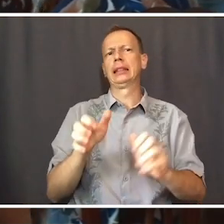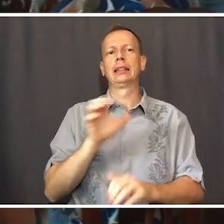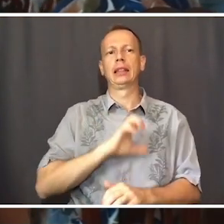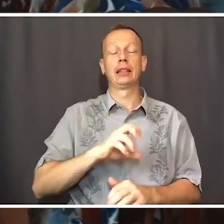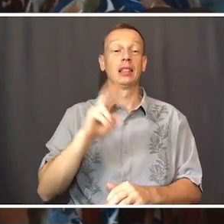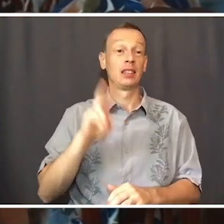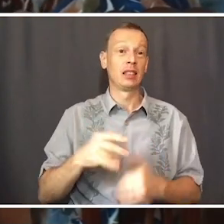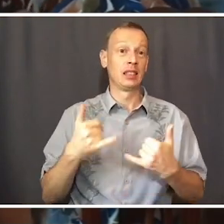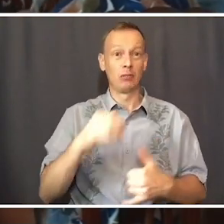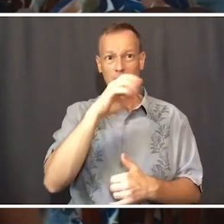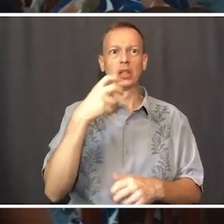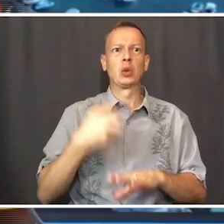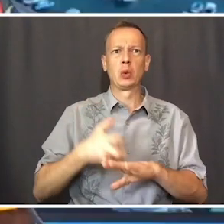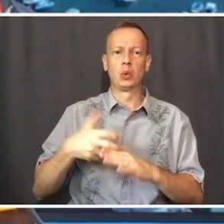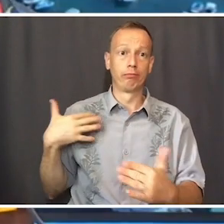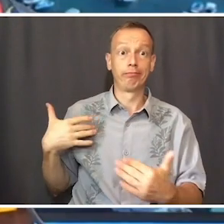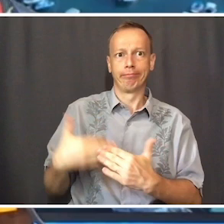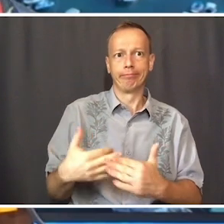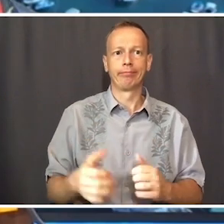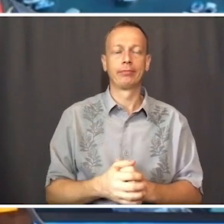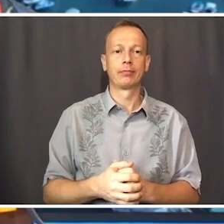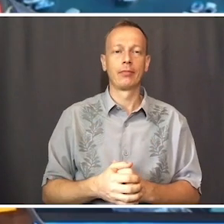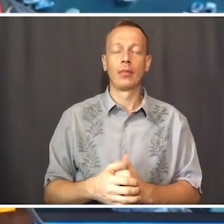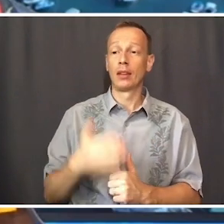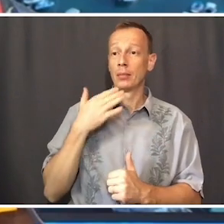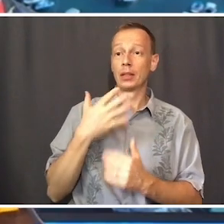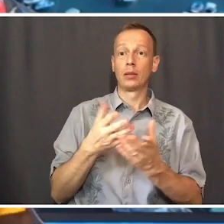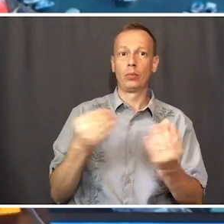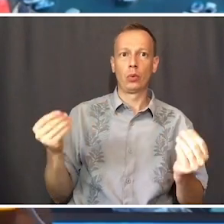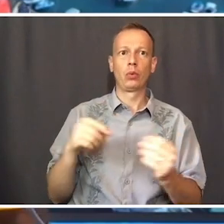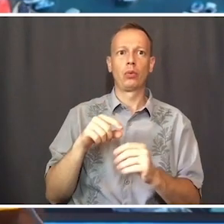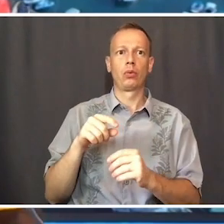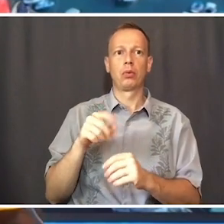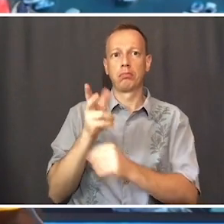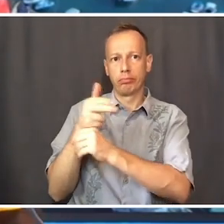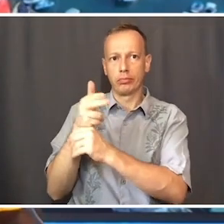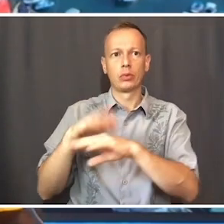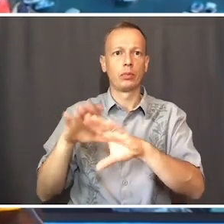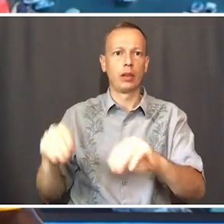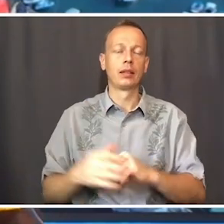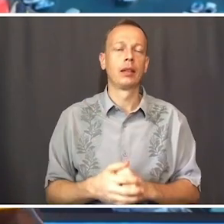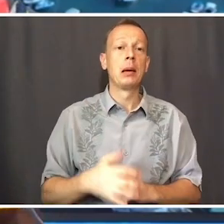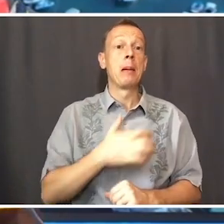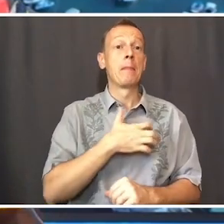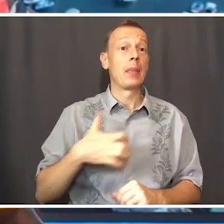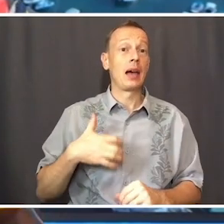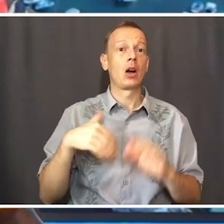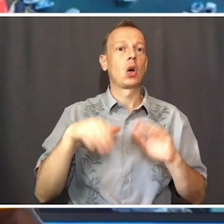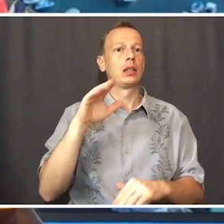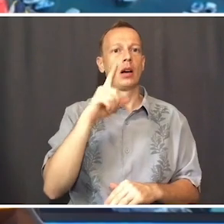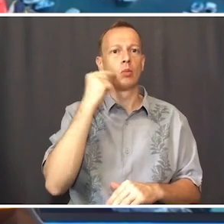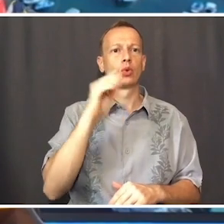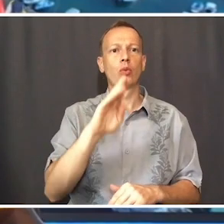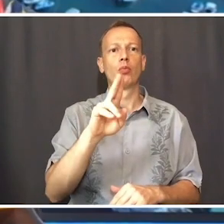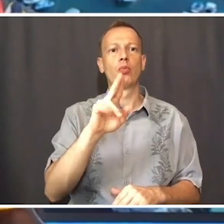pour la Polynésie française. Oui, merci à Natacha et à Mirko pour toutes ces précisions. Le maire et candidat à Papeete Michel Buyard était l'invité